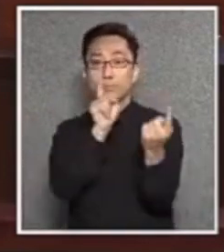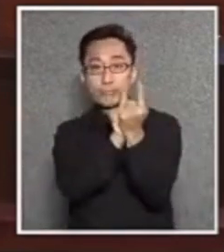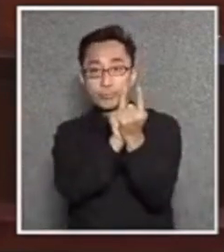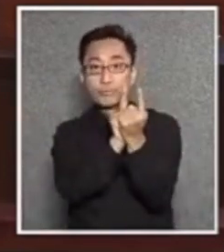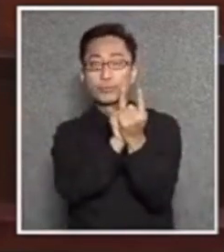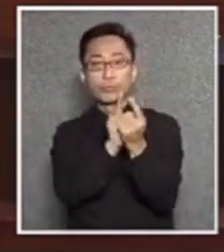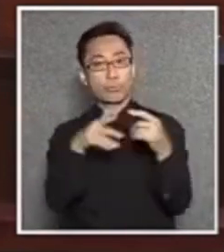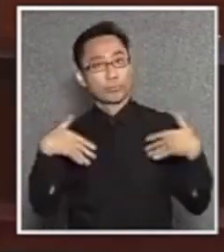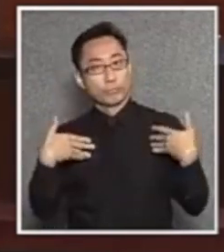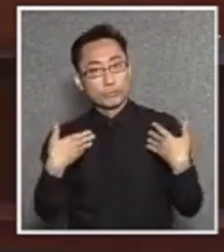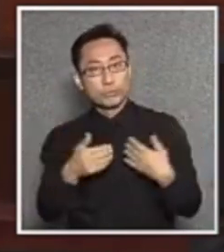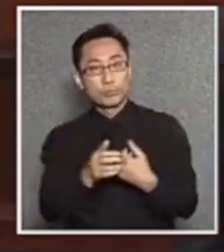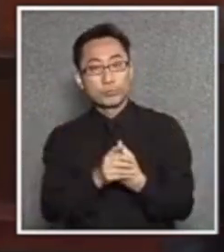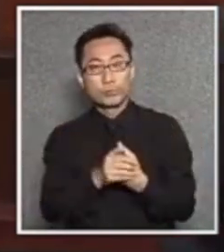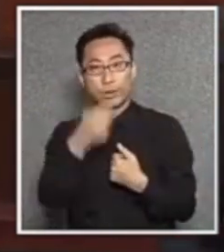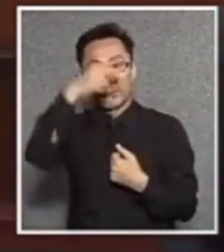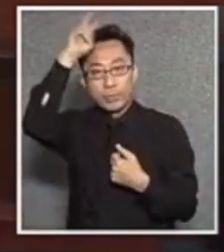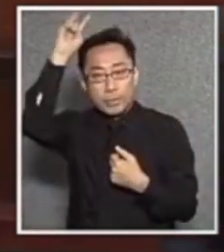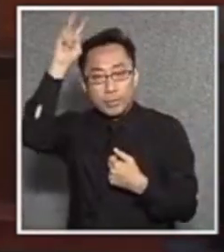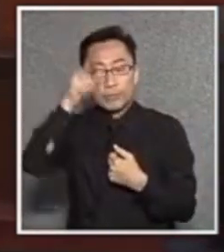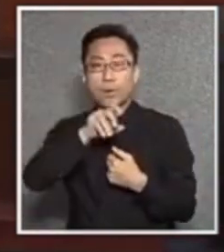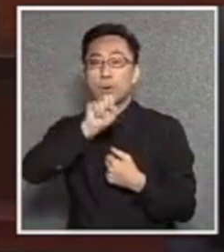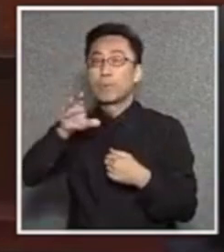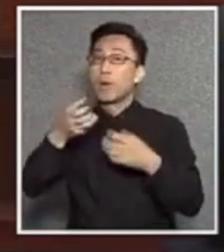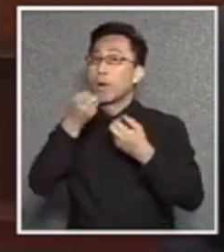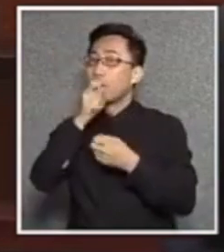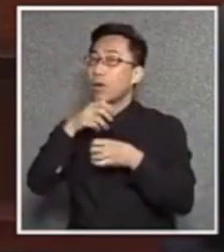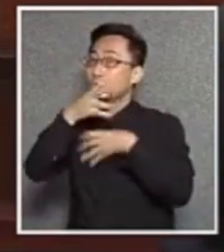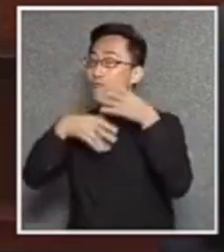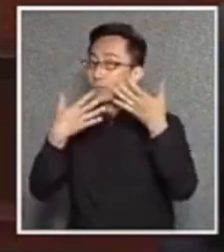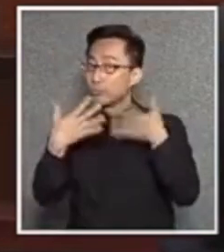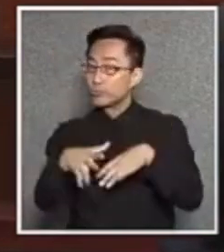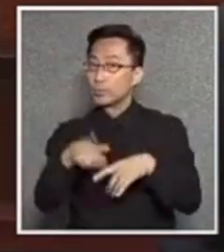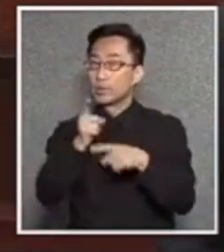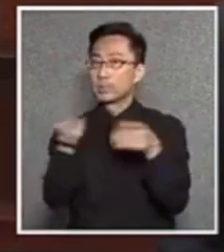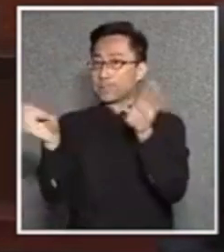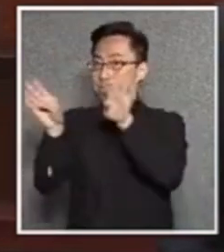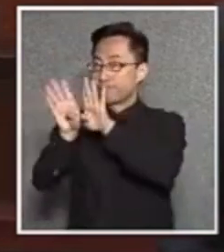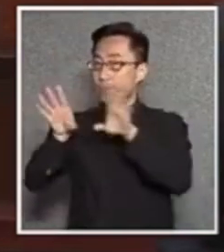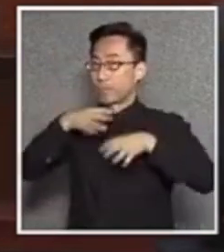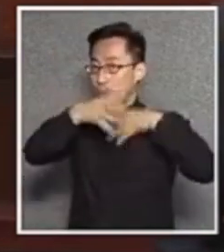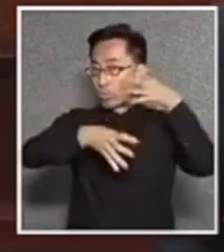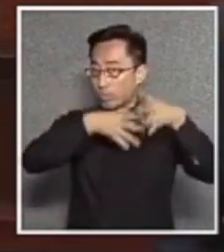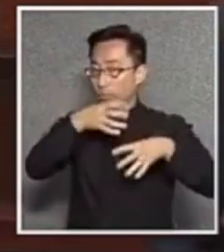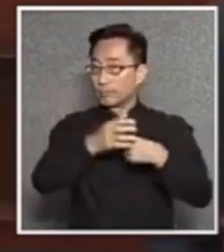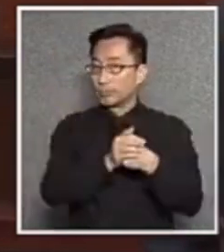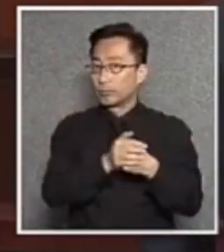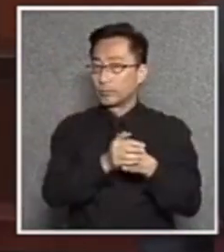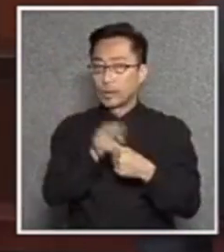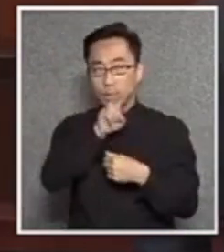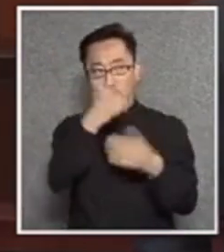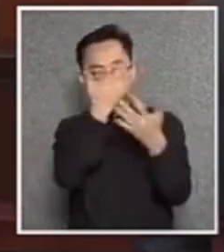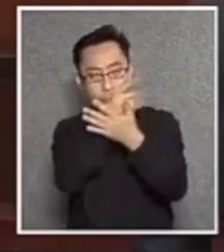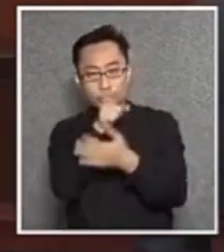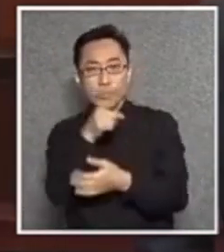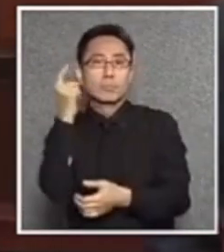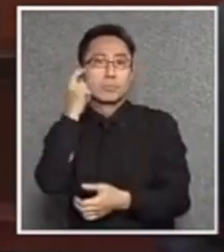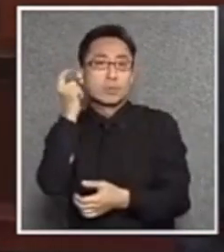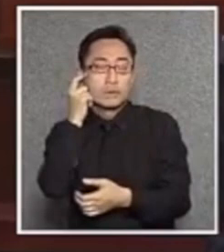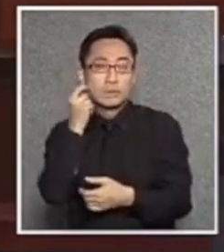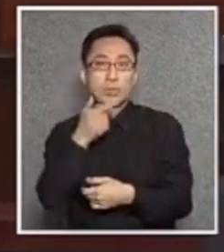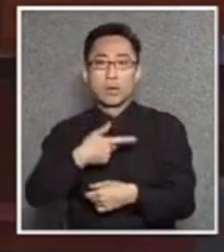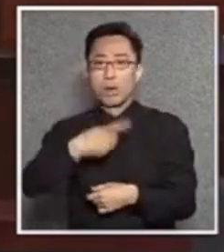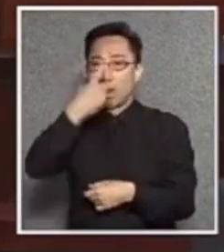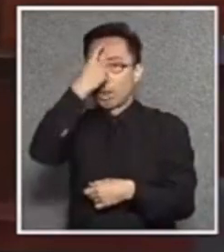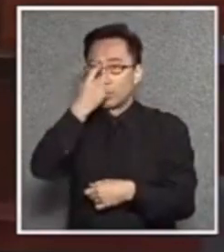歡，菲方同時告知港方可以例會後正式閉門會面。但是大家看看影片都知道了，梁振